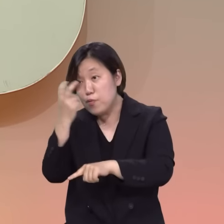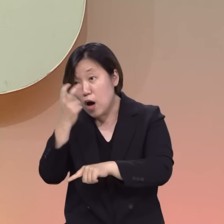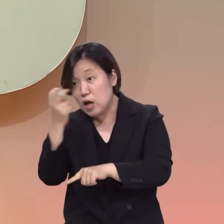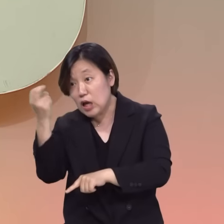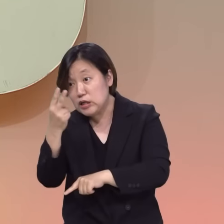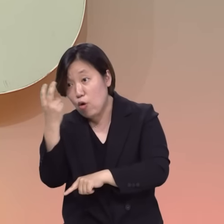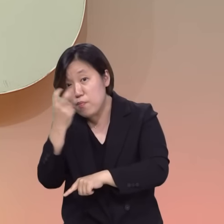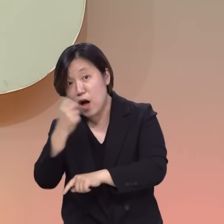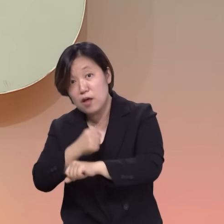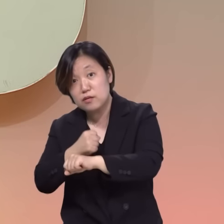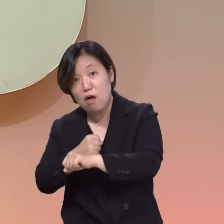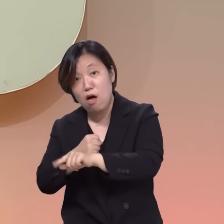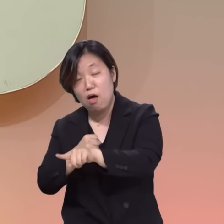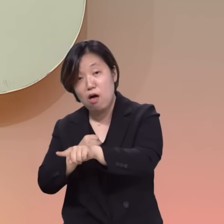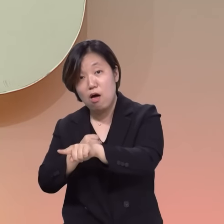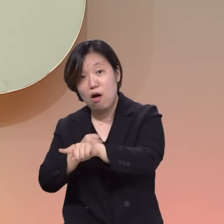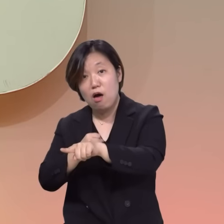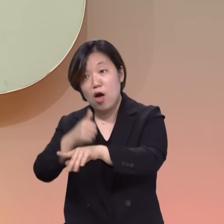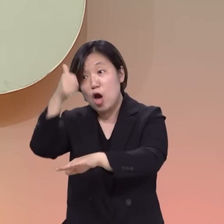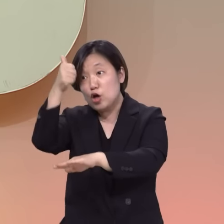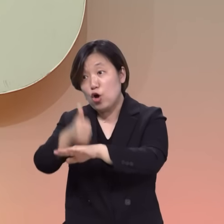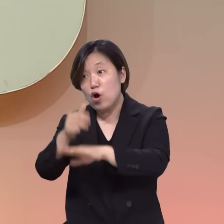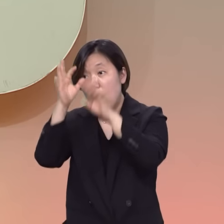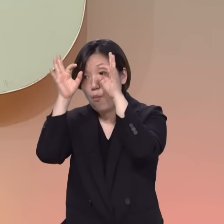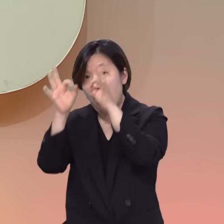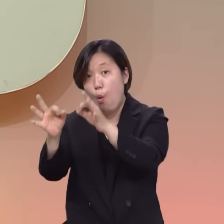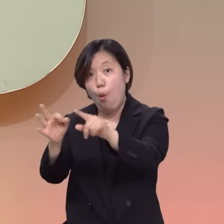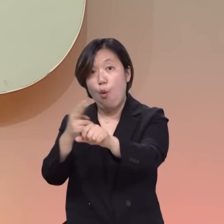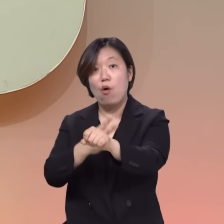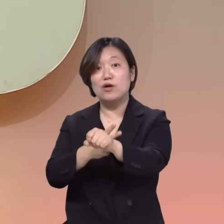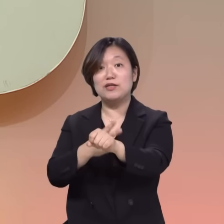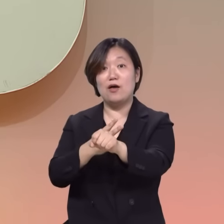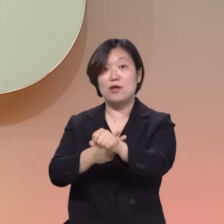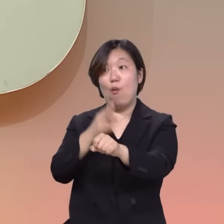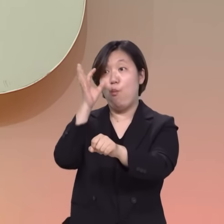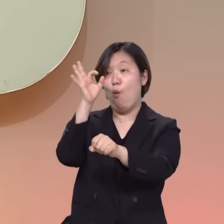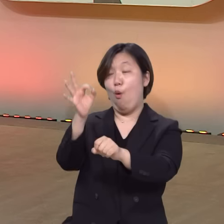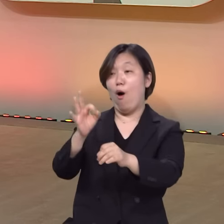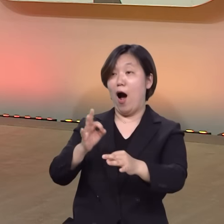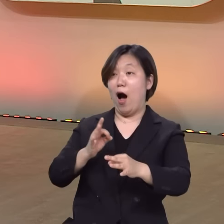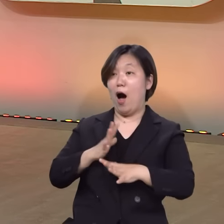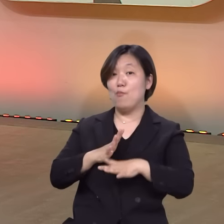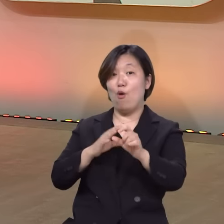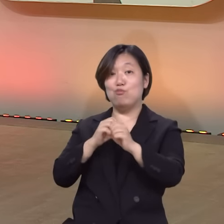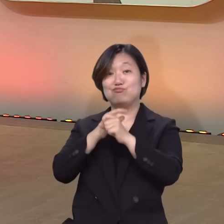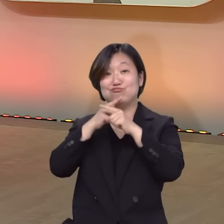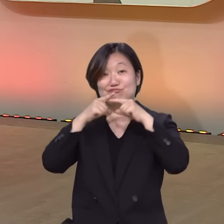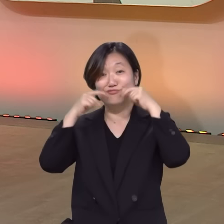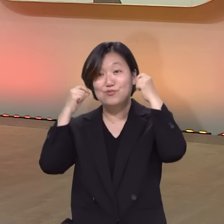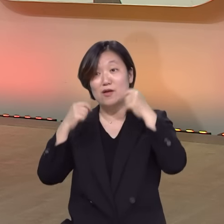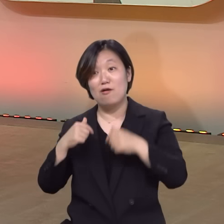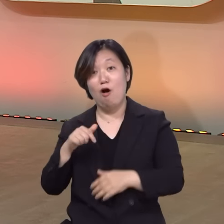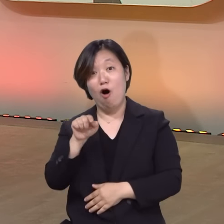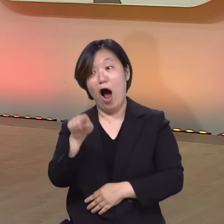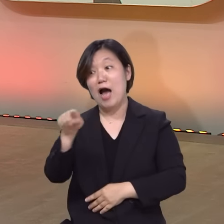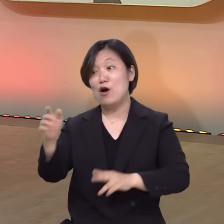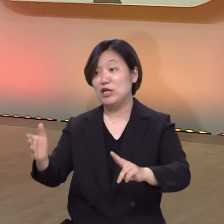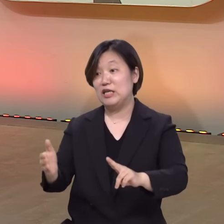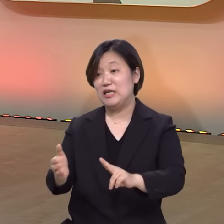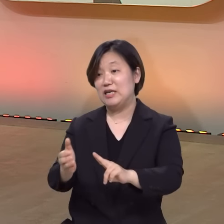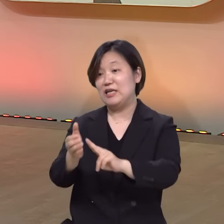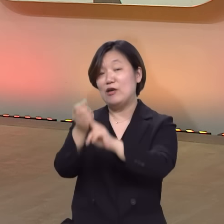받았는데 의사 선생님이 환하게 웃으면서 오 기적입니다 이러더라 기적입니다